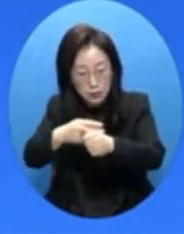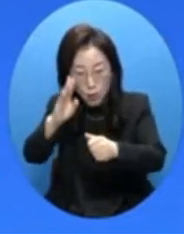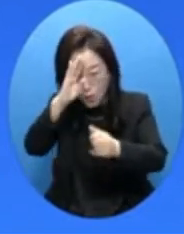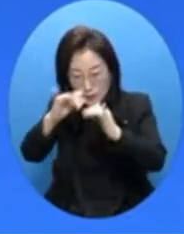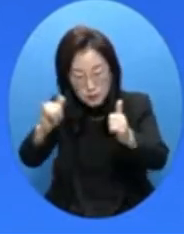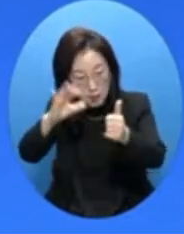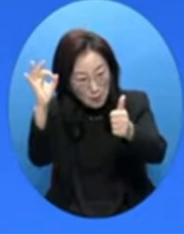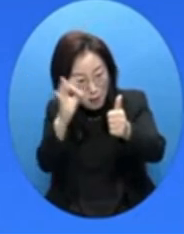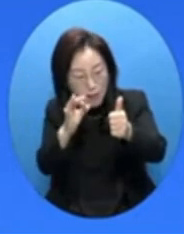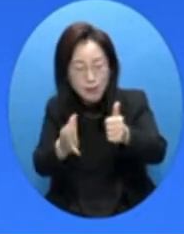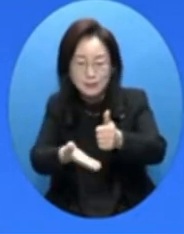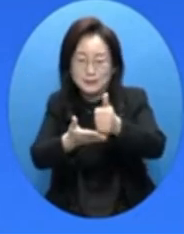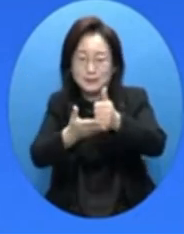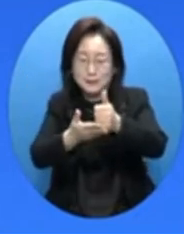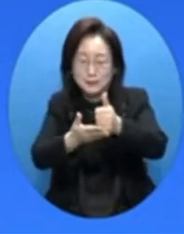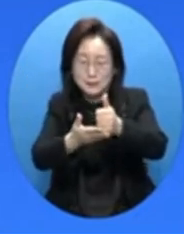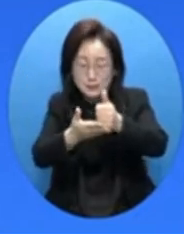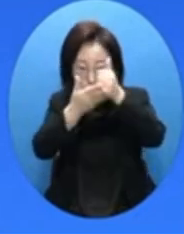바랍니다